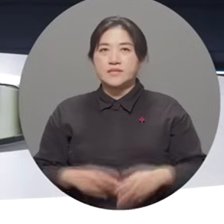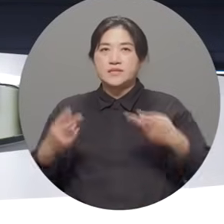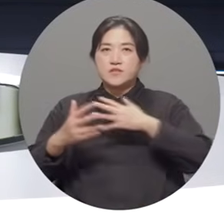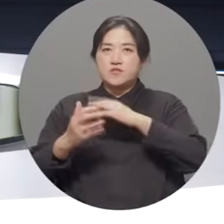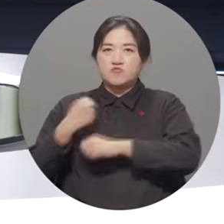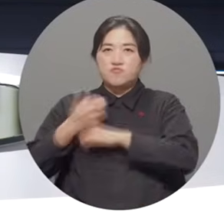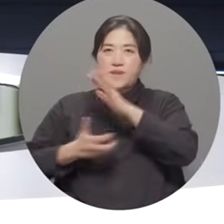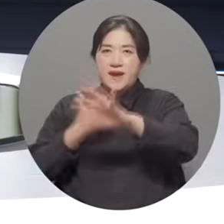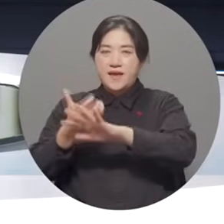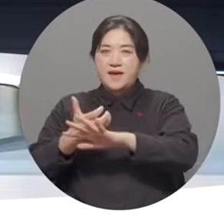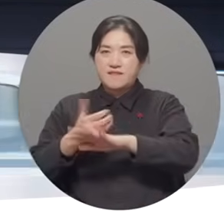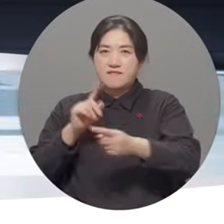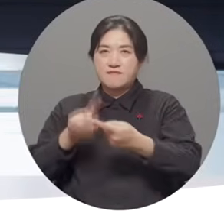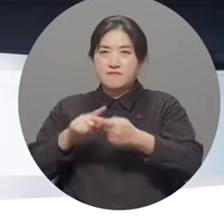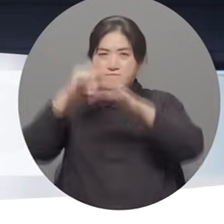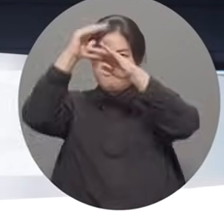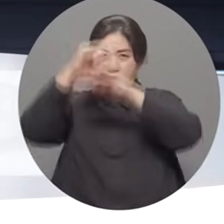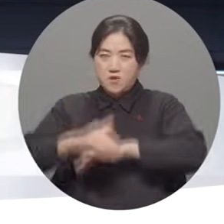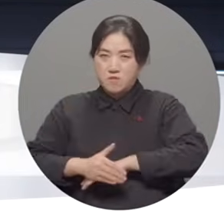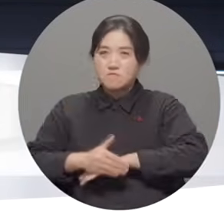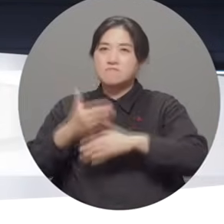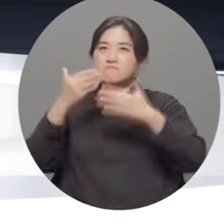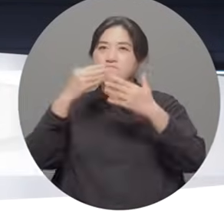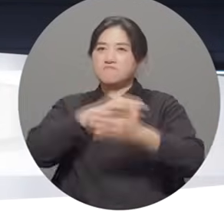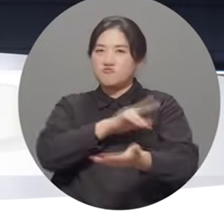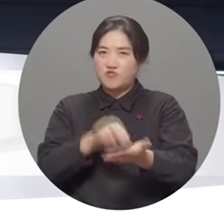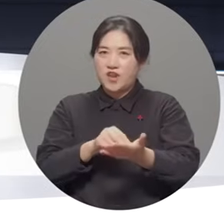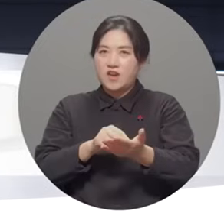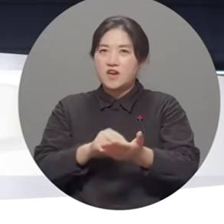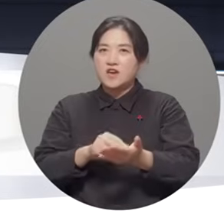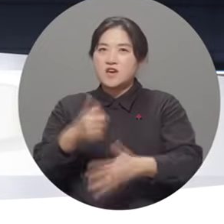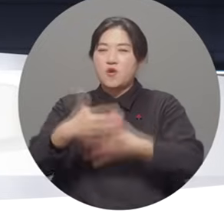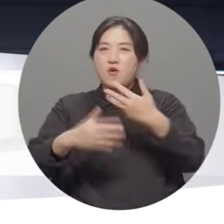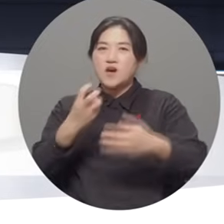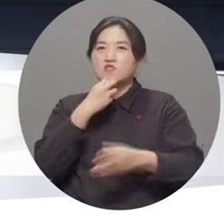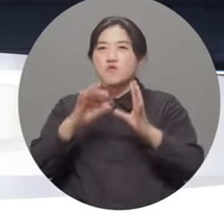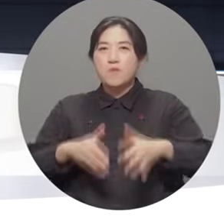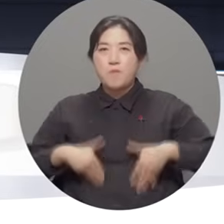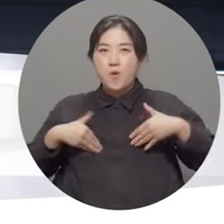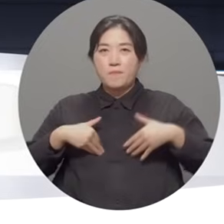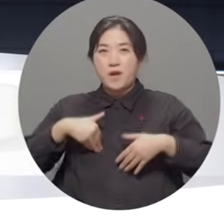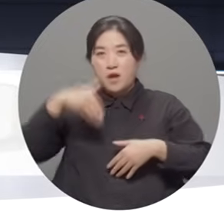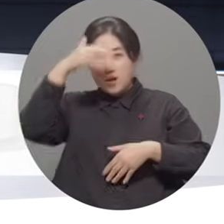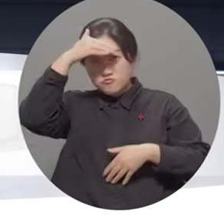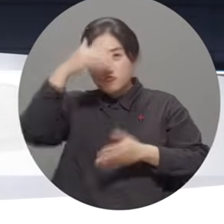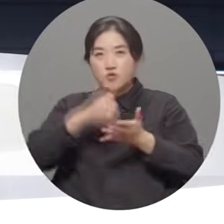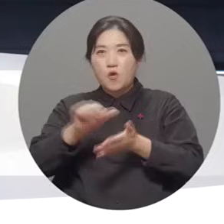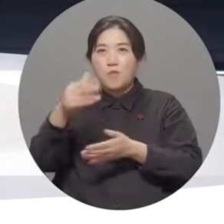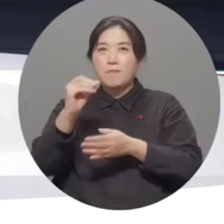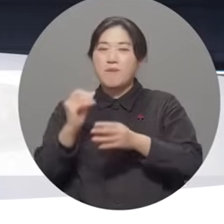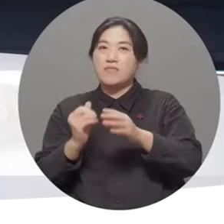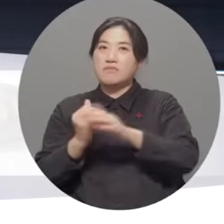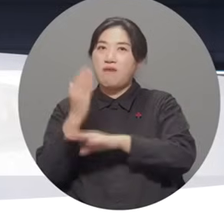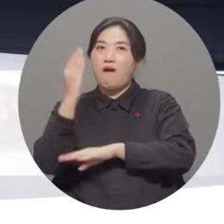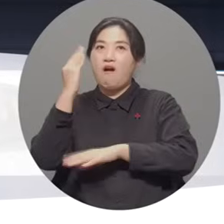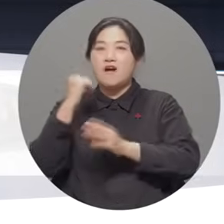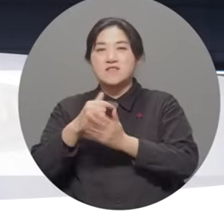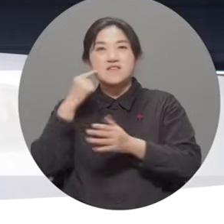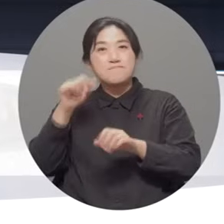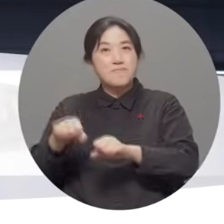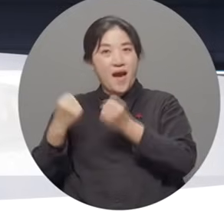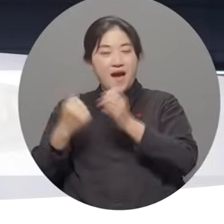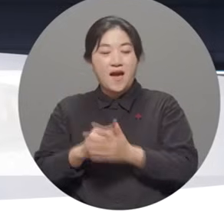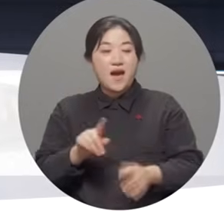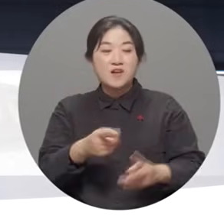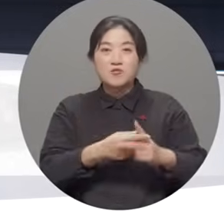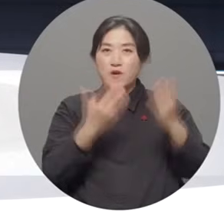12.12 군사 반란을 정면으로 다룬 영화 서울의 봄이 관객 수 500만 명을 돌파하며 큰 인기를 끌고 있는데요. 한